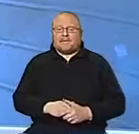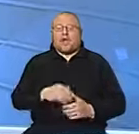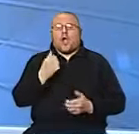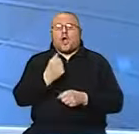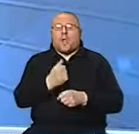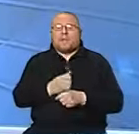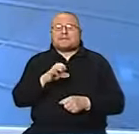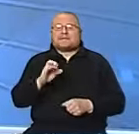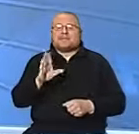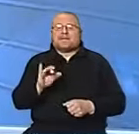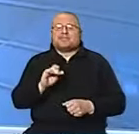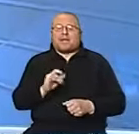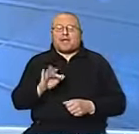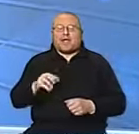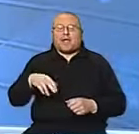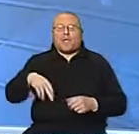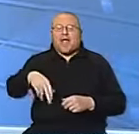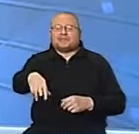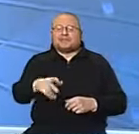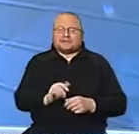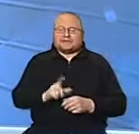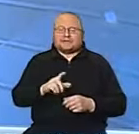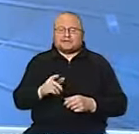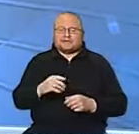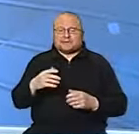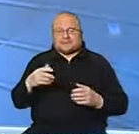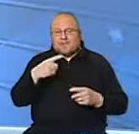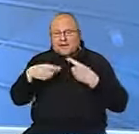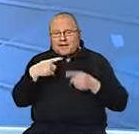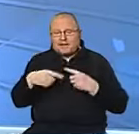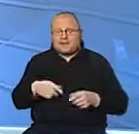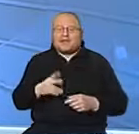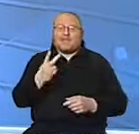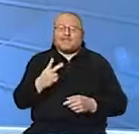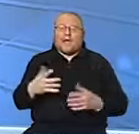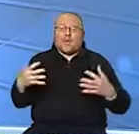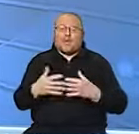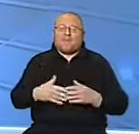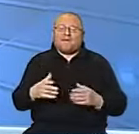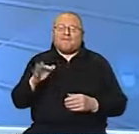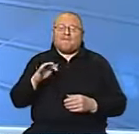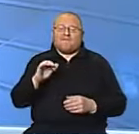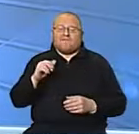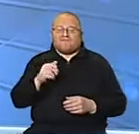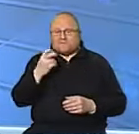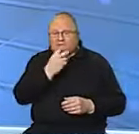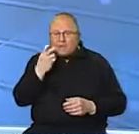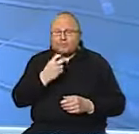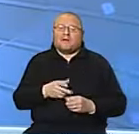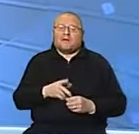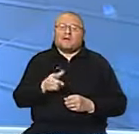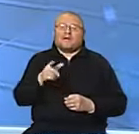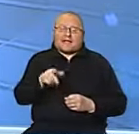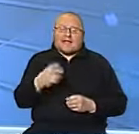Sobot, Zbyszek i Łazik Marsjański z Politechniki Łódzkiej, a także dwa kluby fanów nawiązujących do postaci z Gwiezdnych Wojen. Takie atrakcje czekały na